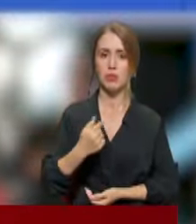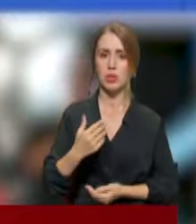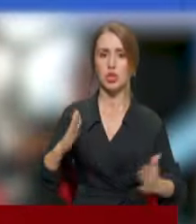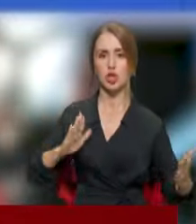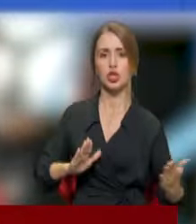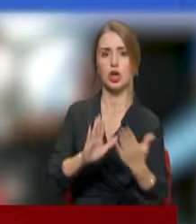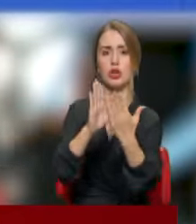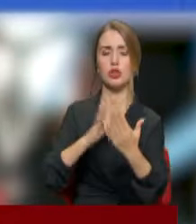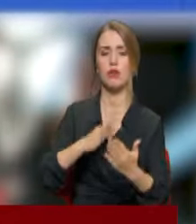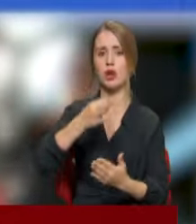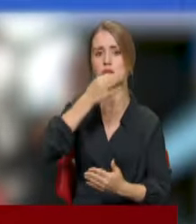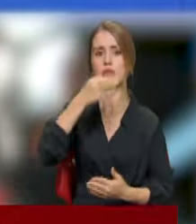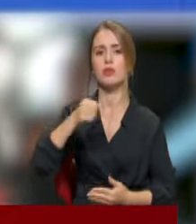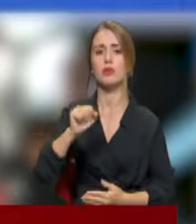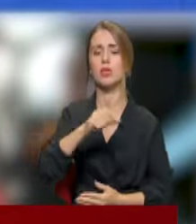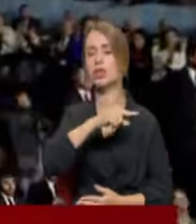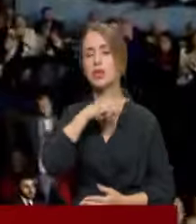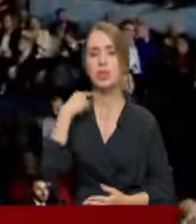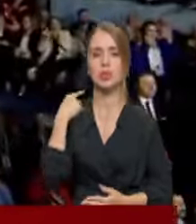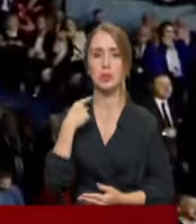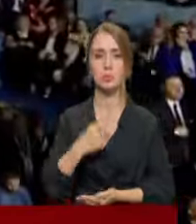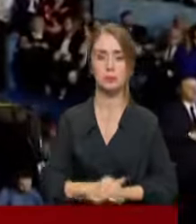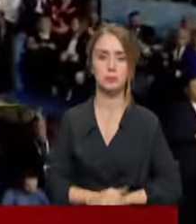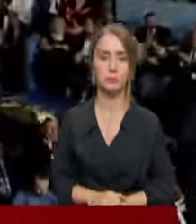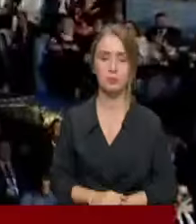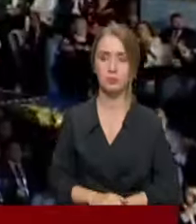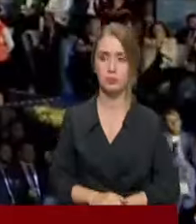çiğnemeden buna izin vermeyeceğiz.